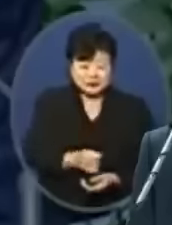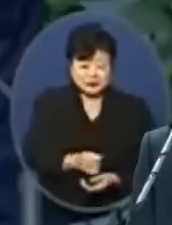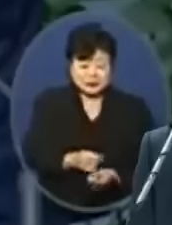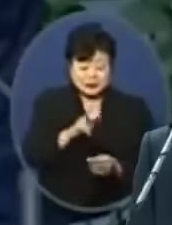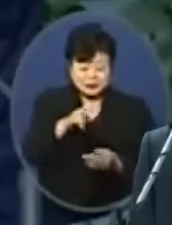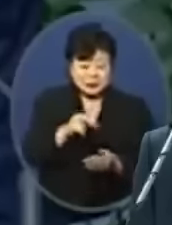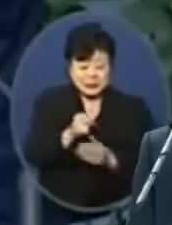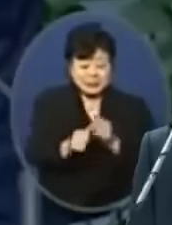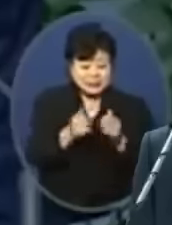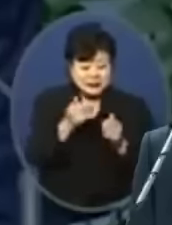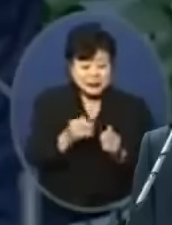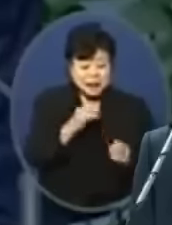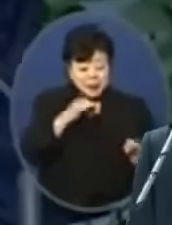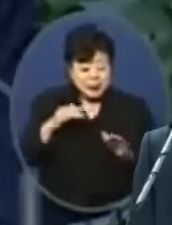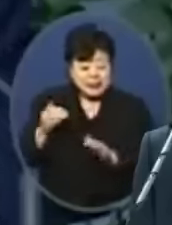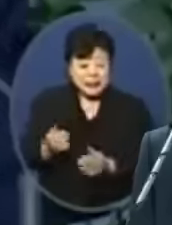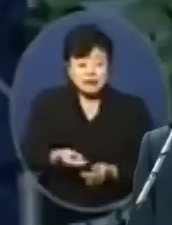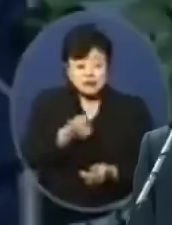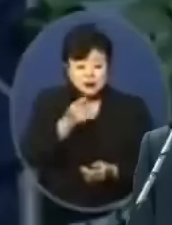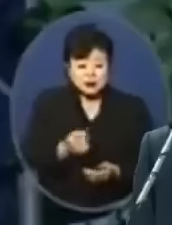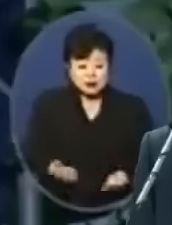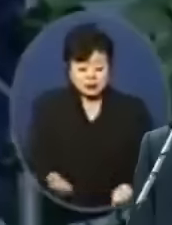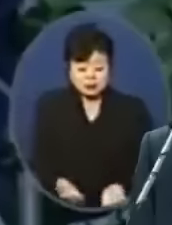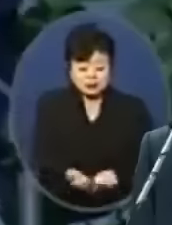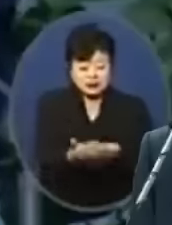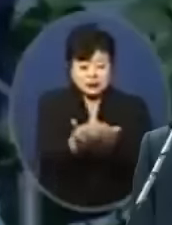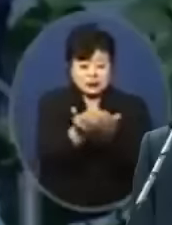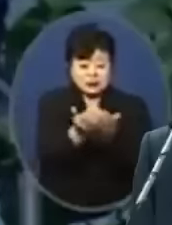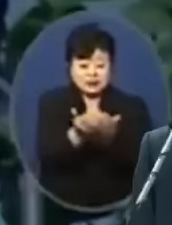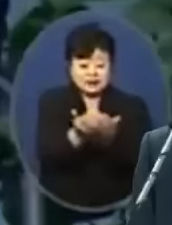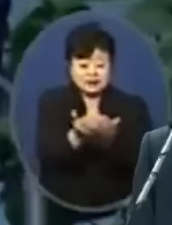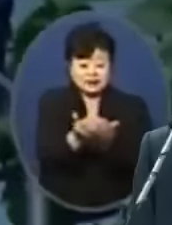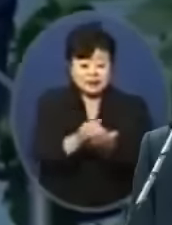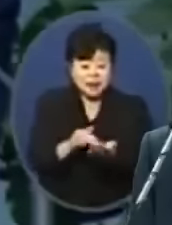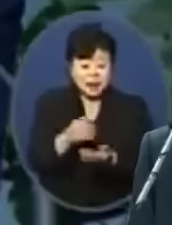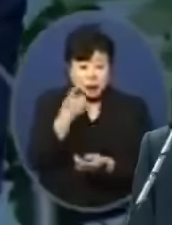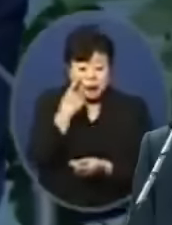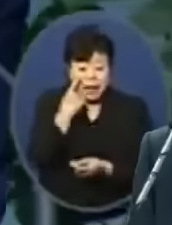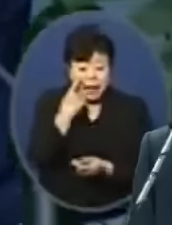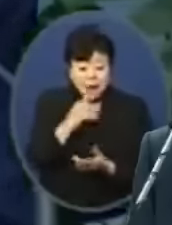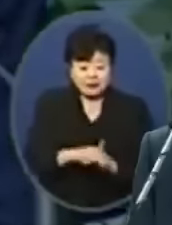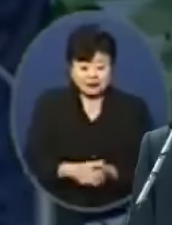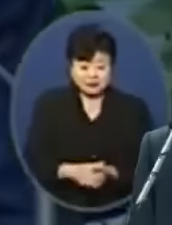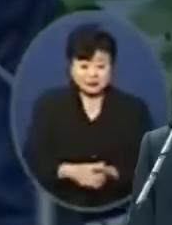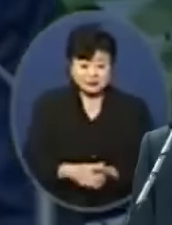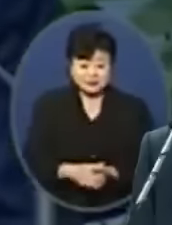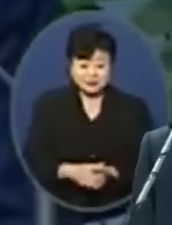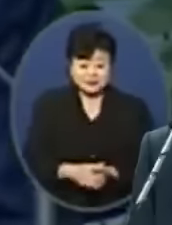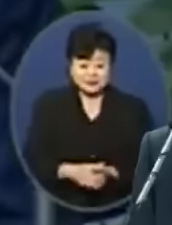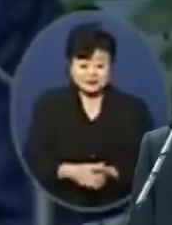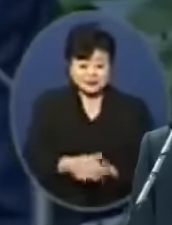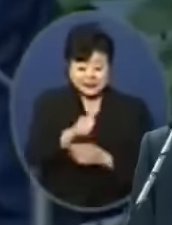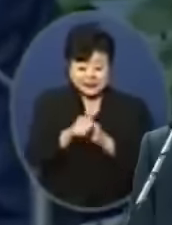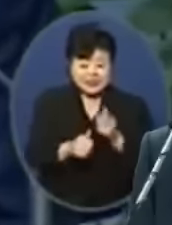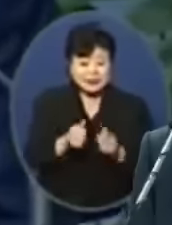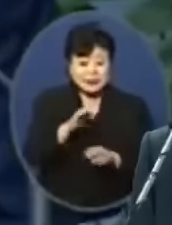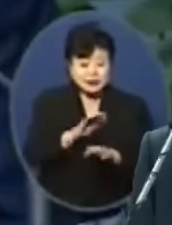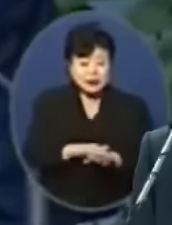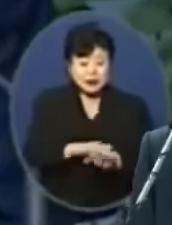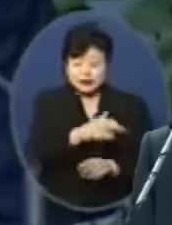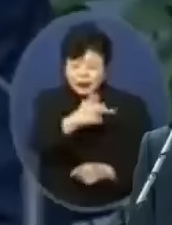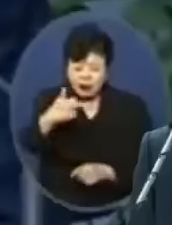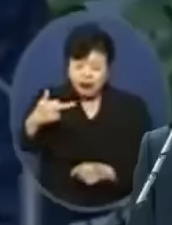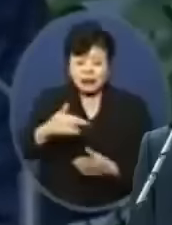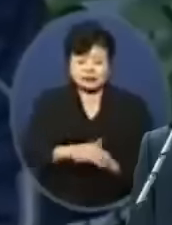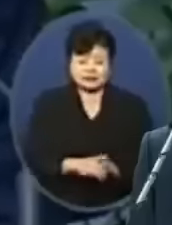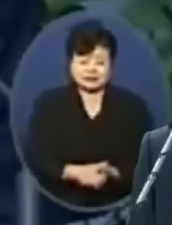보면 하나님이 바닷물을 손바닥으로 떠서 헤아려 보신다는 것입니다. 하나님 손이 얼마나